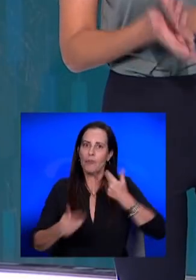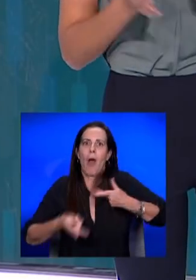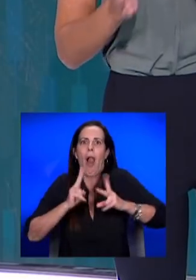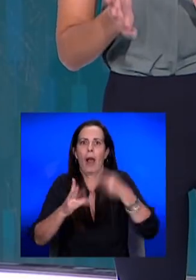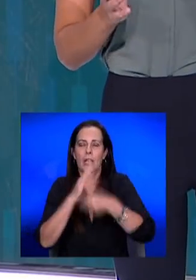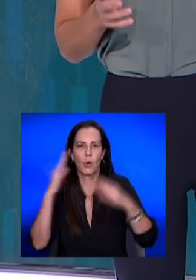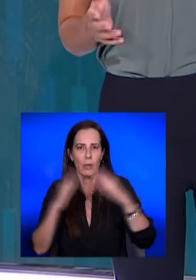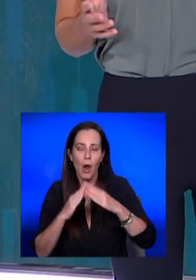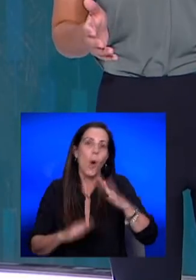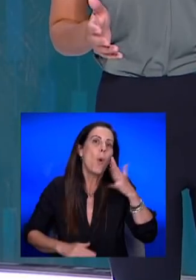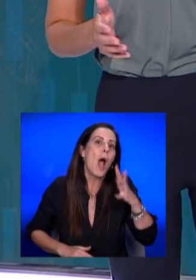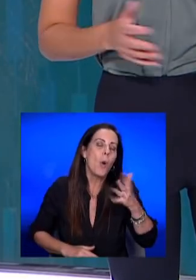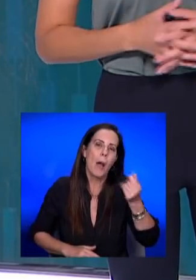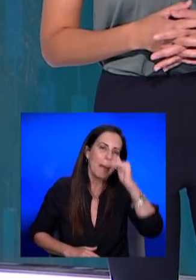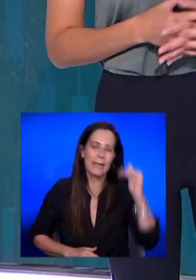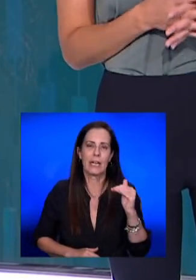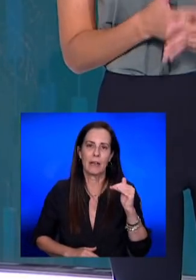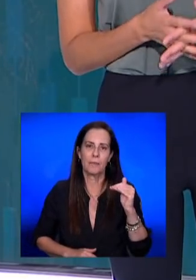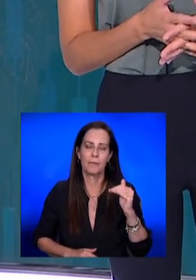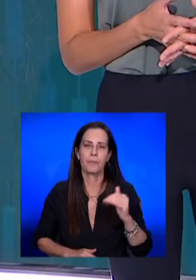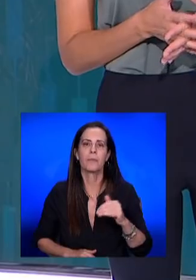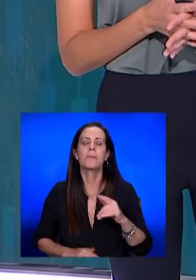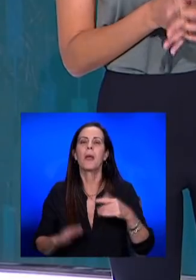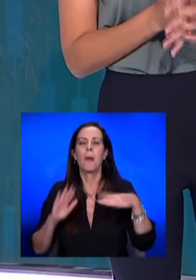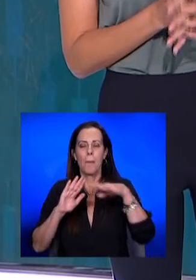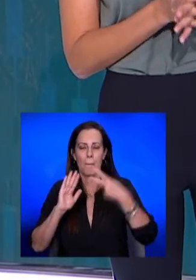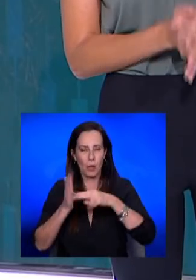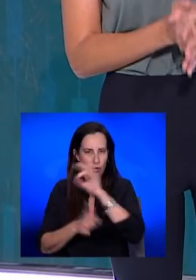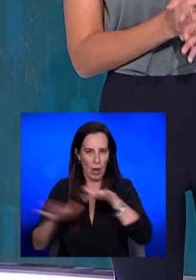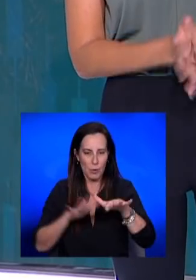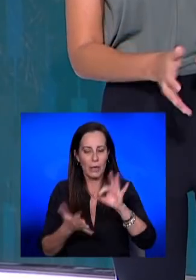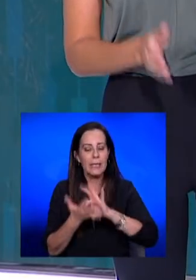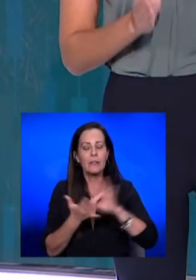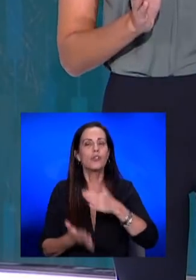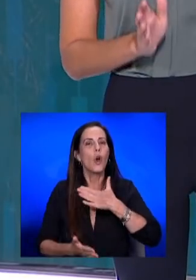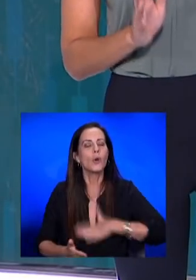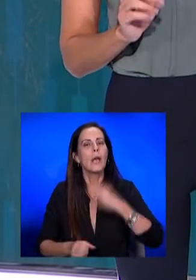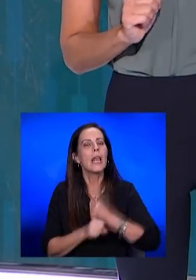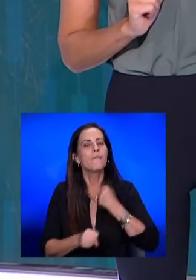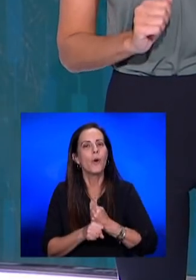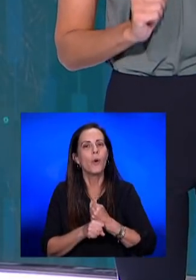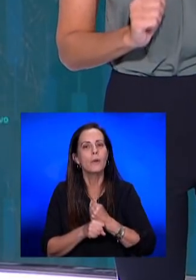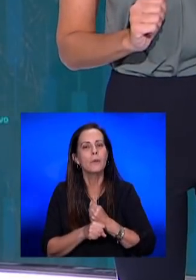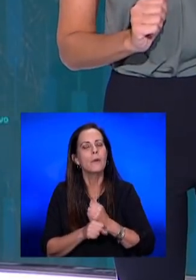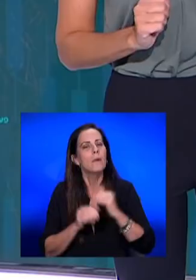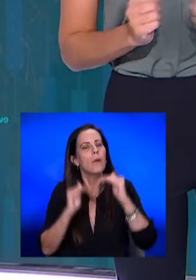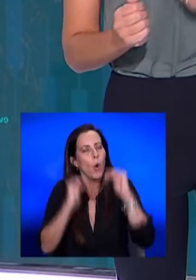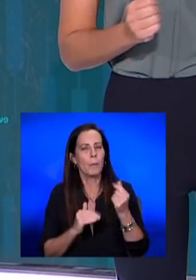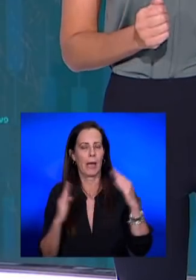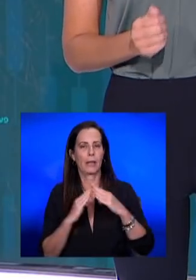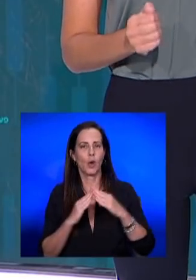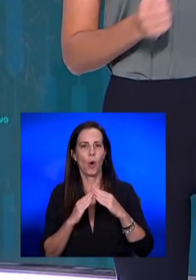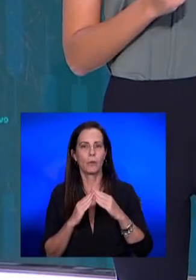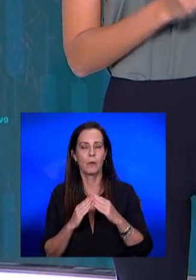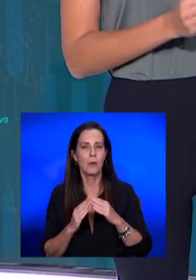דירה, כי אולי המחירים ירדו. בקווי היסוד של הממשלה נכתב שהיא מתכוונת לפעול למיתון עליית מחירי הדיור.